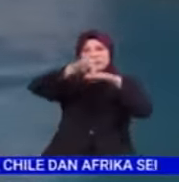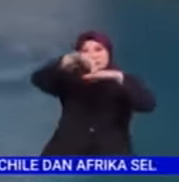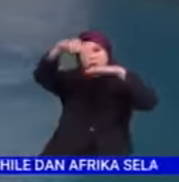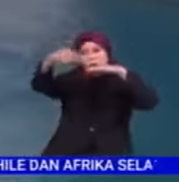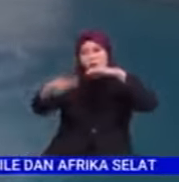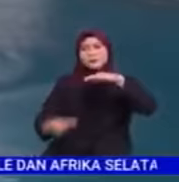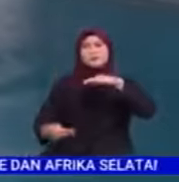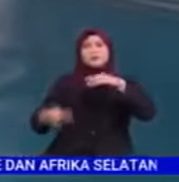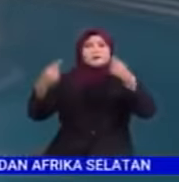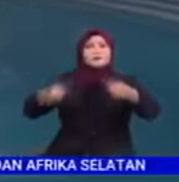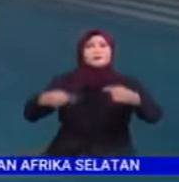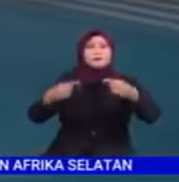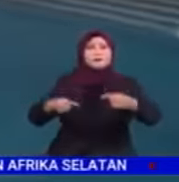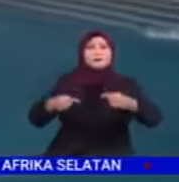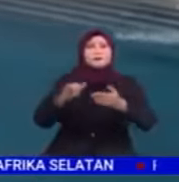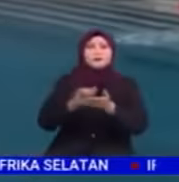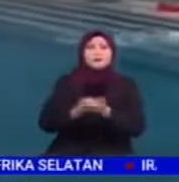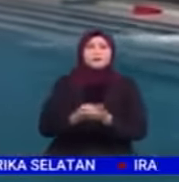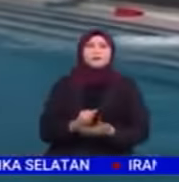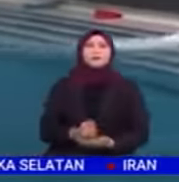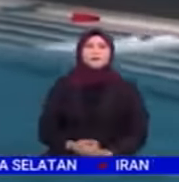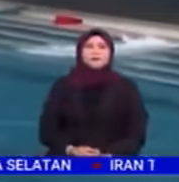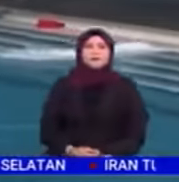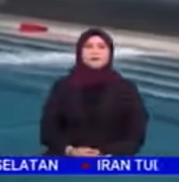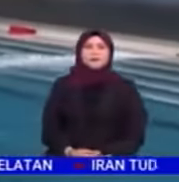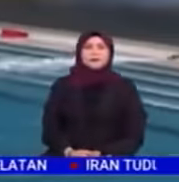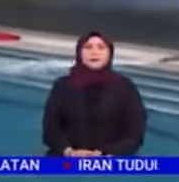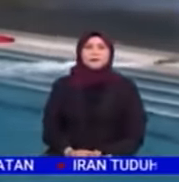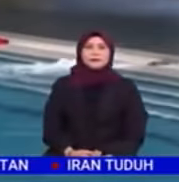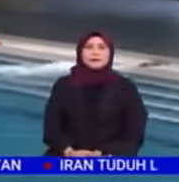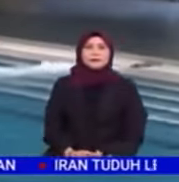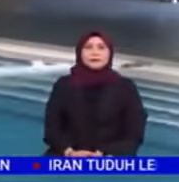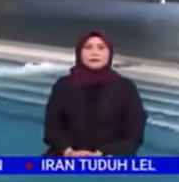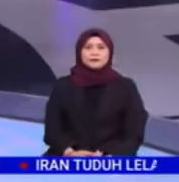pada kejauhan identik hai hai